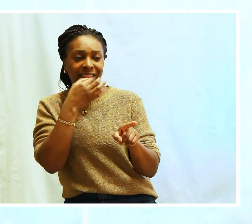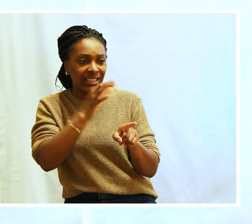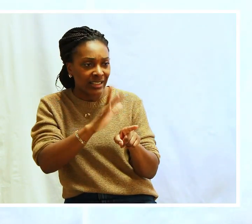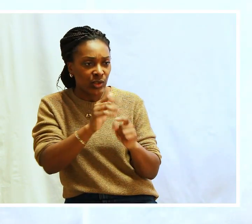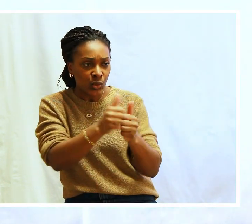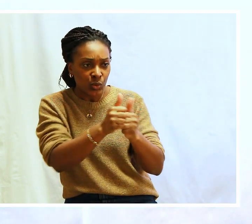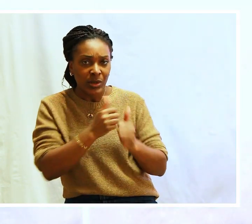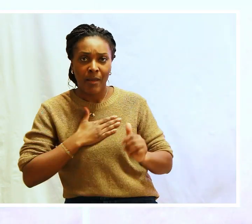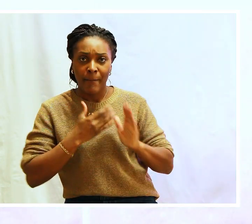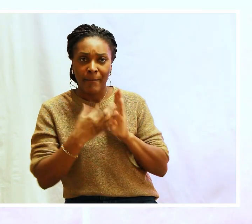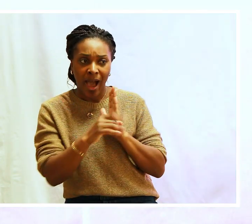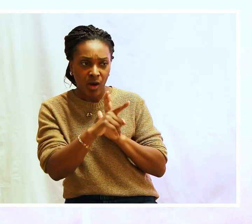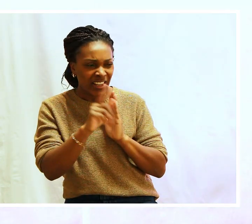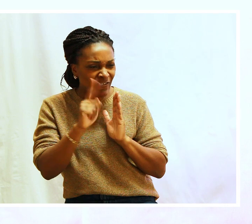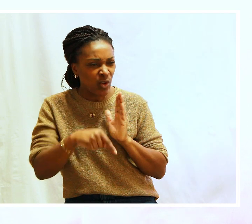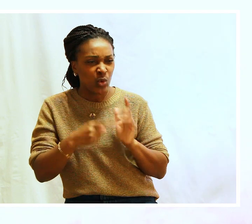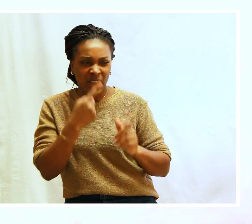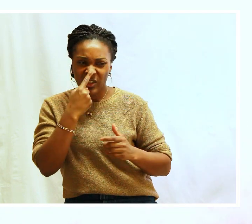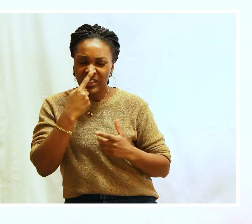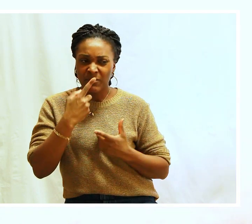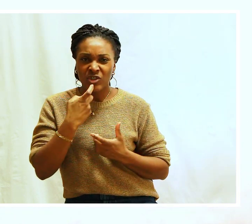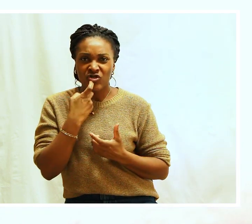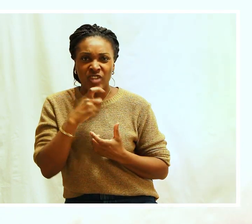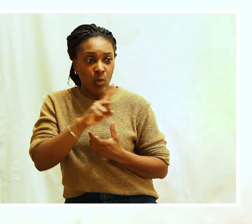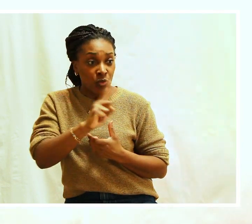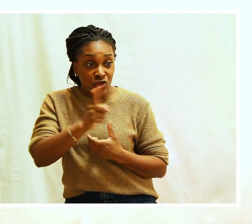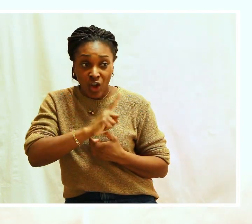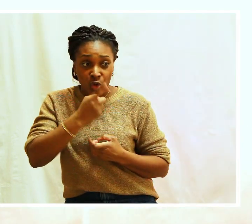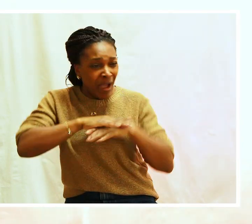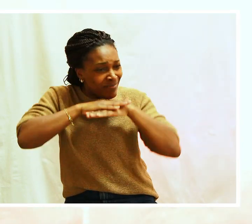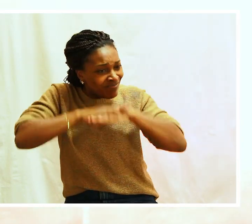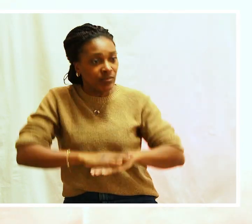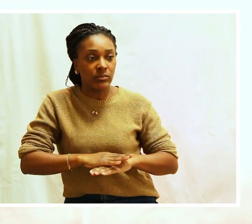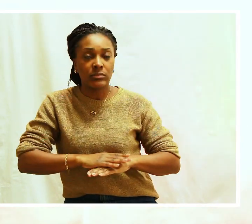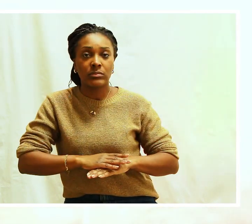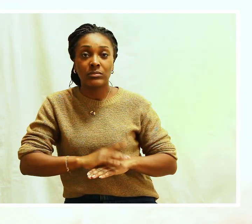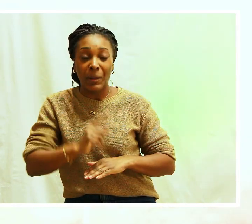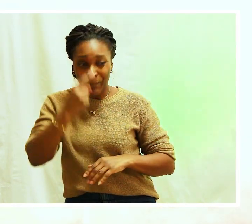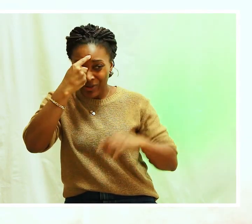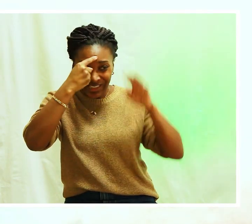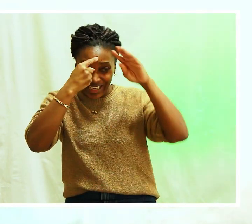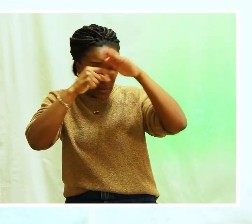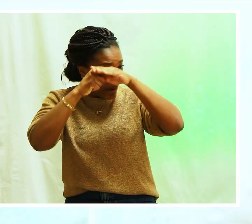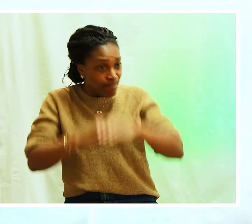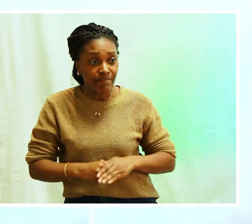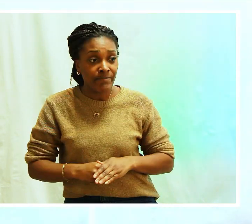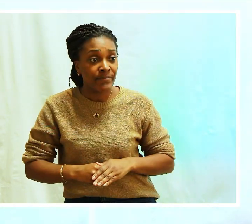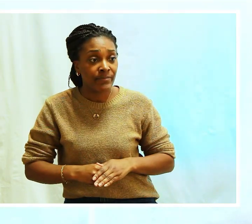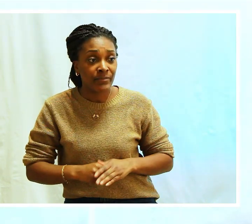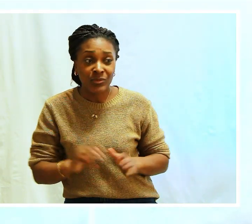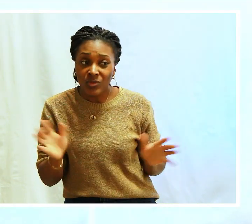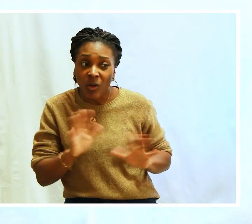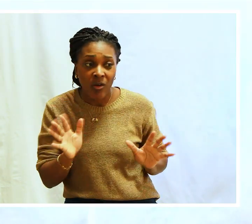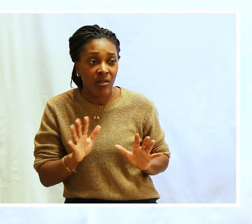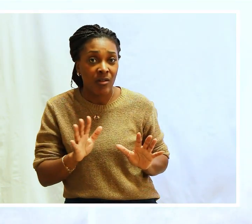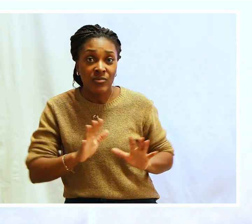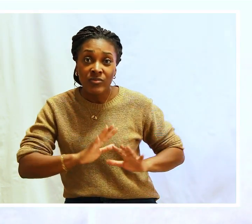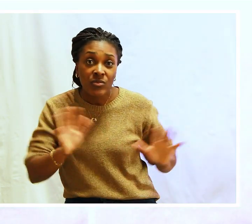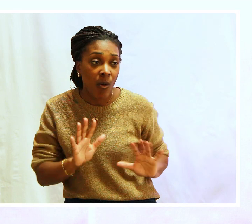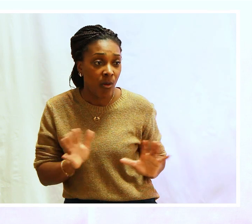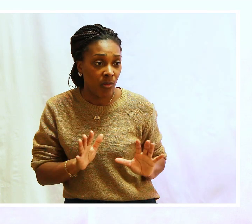parole, à dominer ce sentiment-là, à dominer cette pensée-là qui t'obsède, à